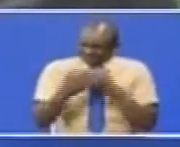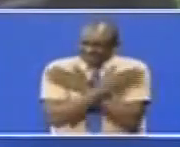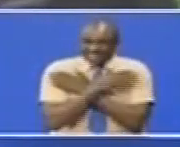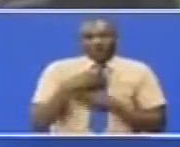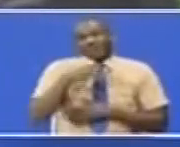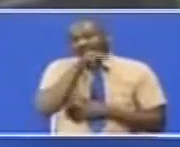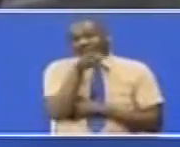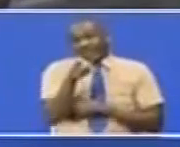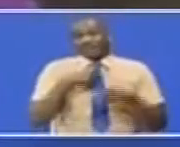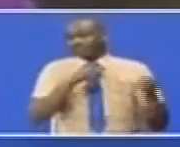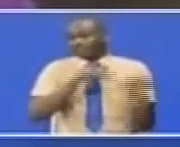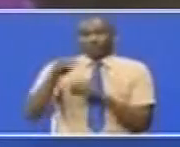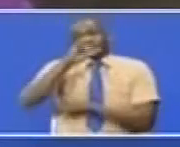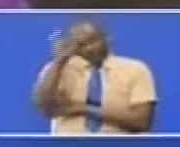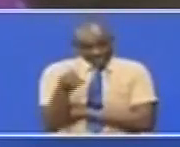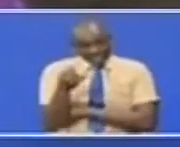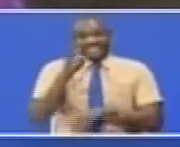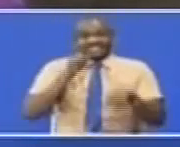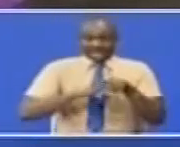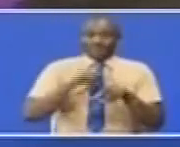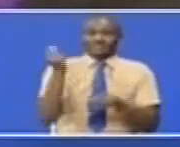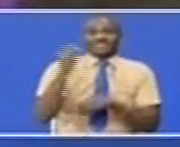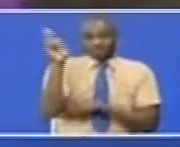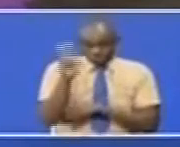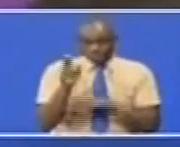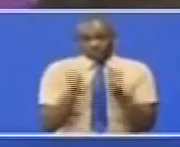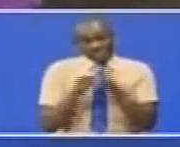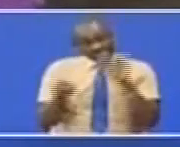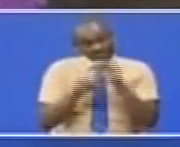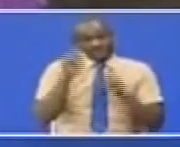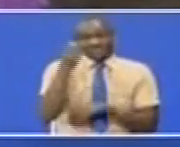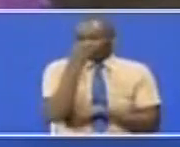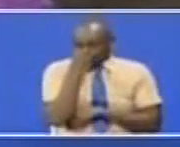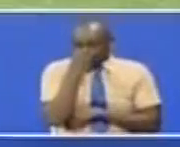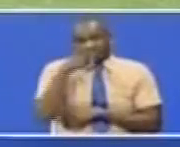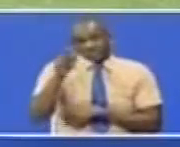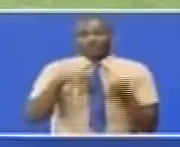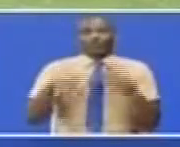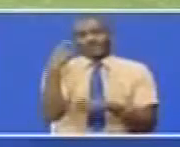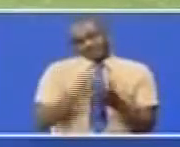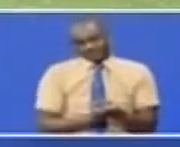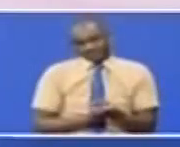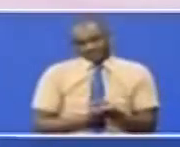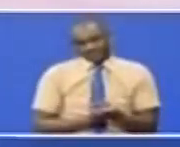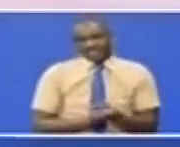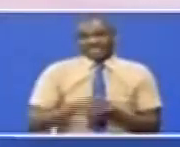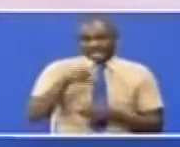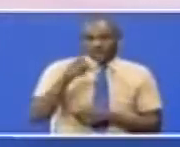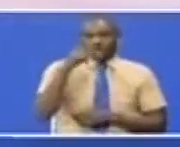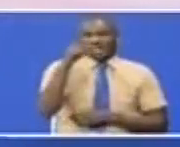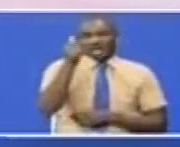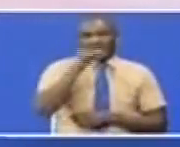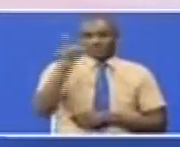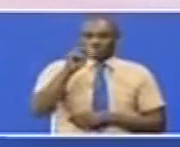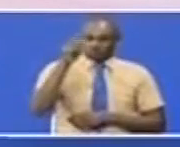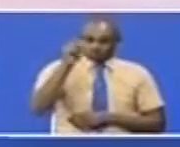ila aliamia Jubilee baada ya Rais Uhuru Kenyatta na naibu wake William Ruto kuibuka washindi. Naye Dan Kazungu, ambaye